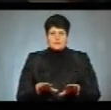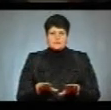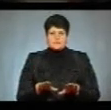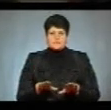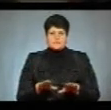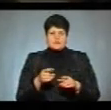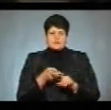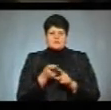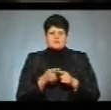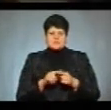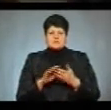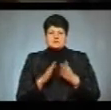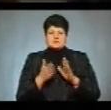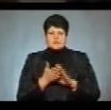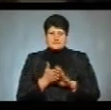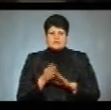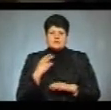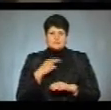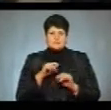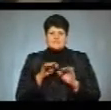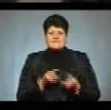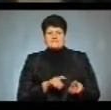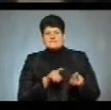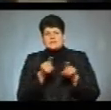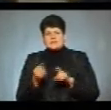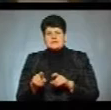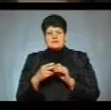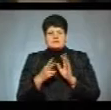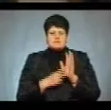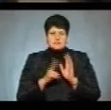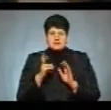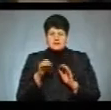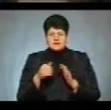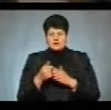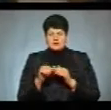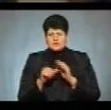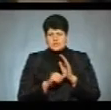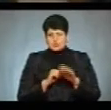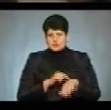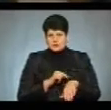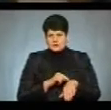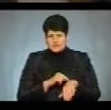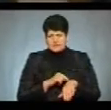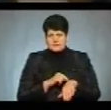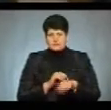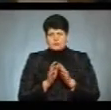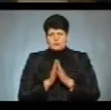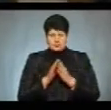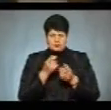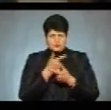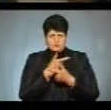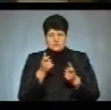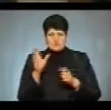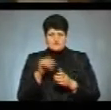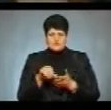заведеного обставин на кримінальне провадження відкласти до 17 квітня до 16 години. Хочу повторно сповістити учасників, які